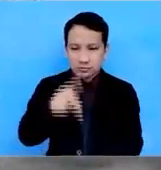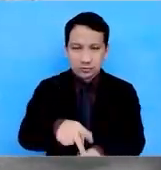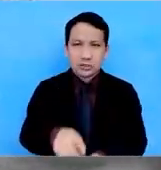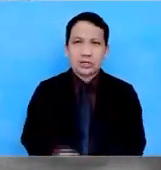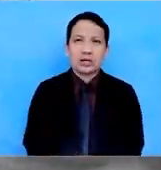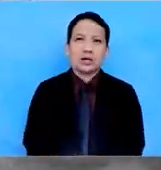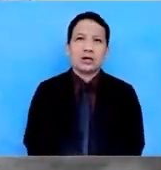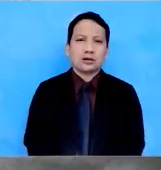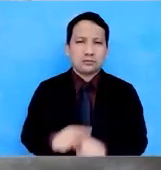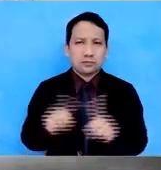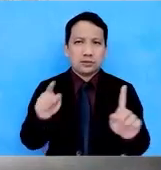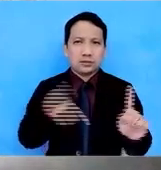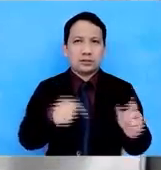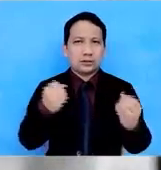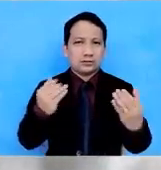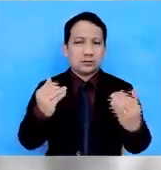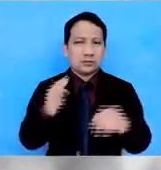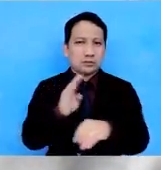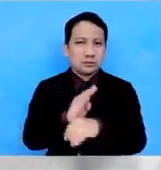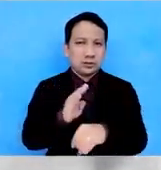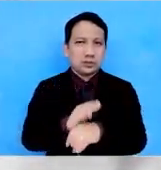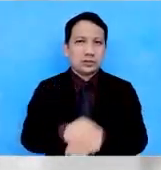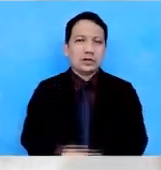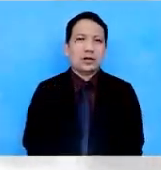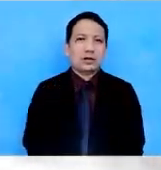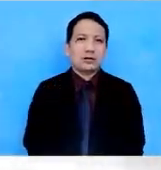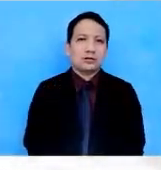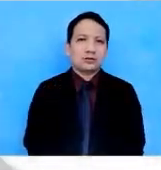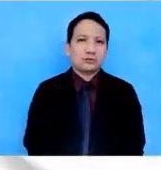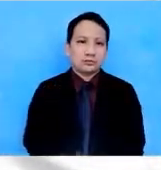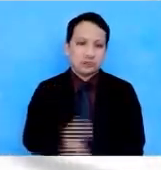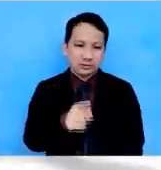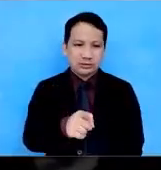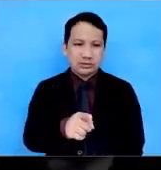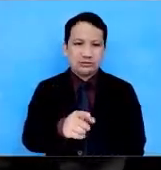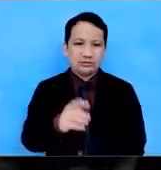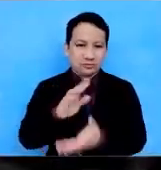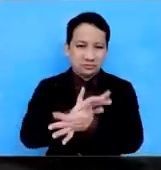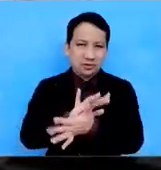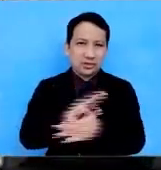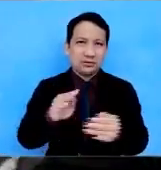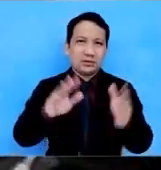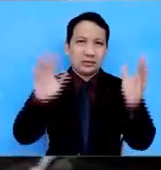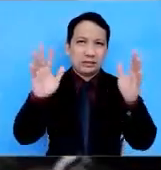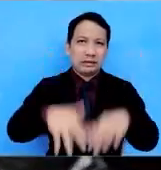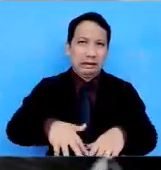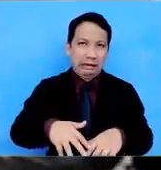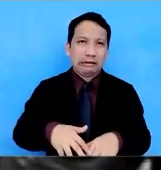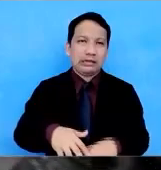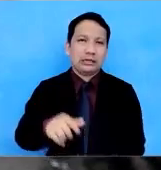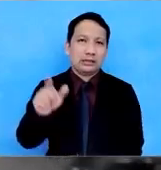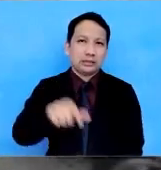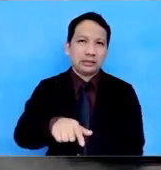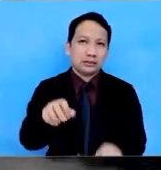Pero gaya ng maraming negosyo, napadapa rin ng pandemya ang mga magsasapatos ng Marikina.